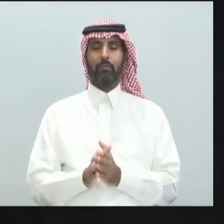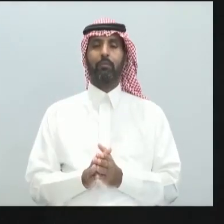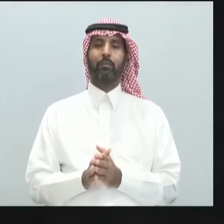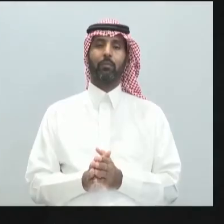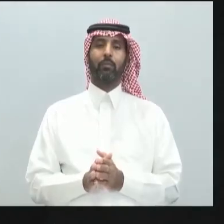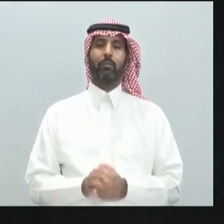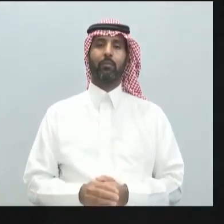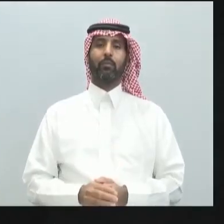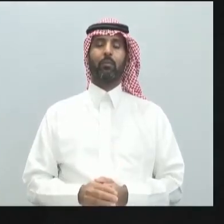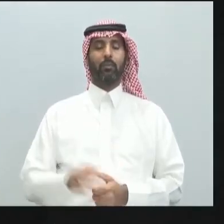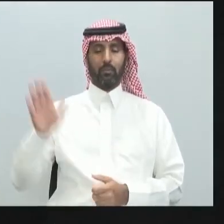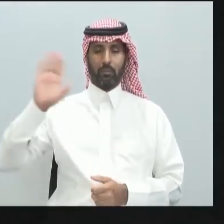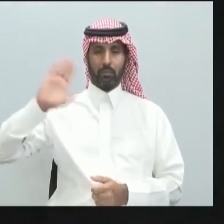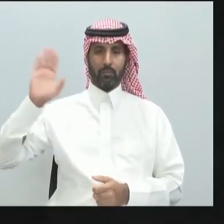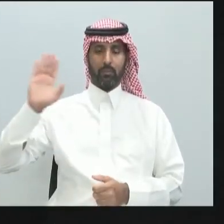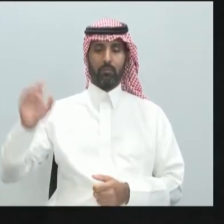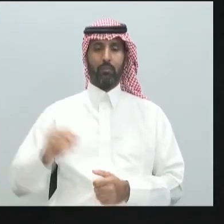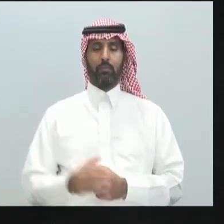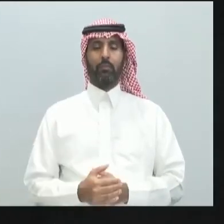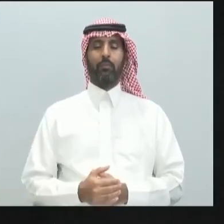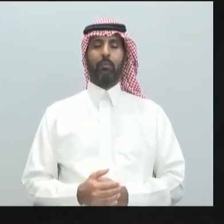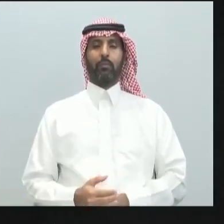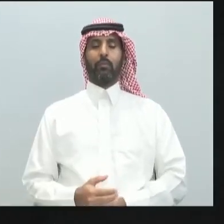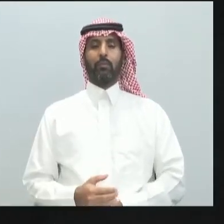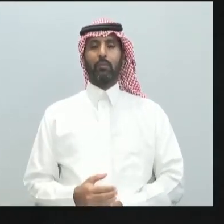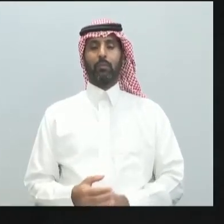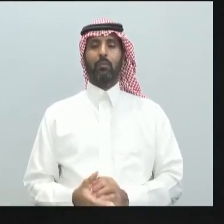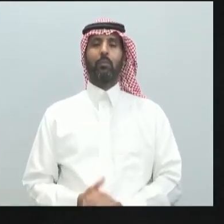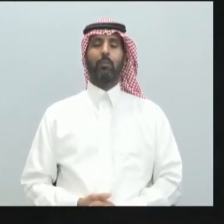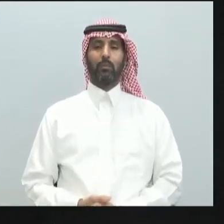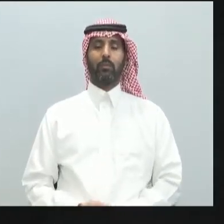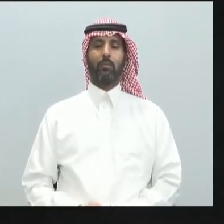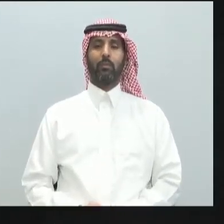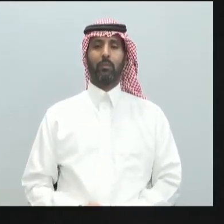القادم استودعكم الله والسلام عليكم ورحمه الله وبركاته